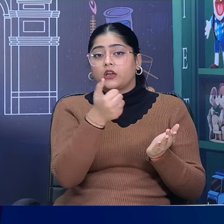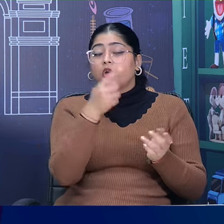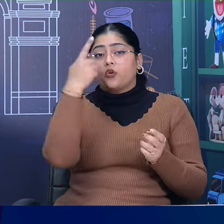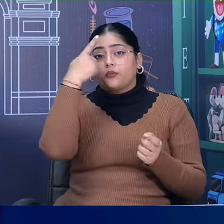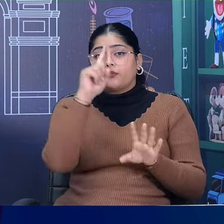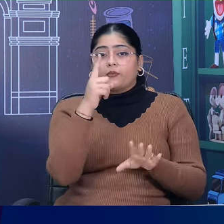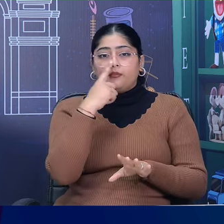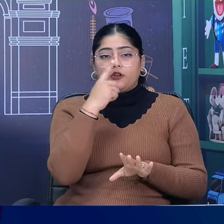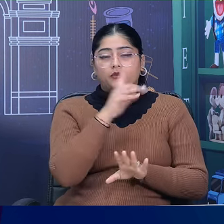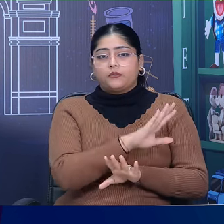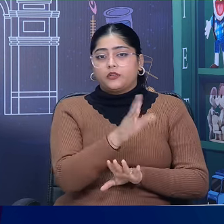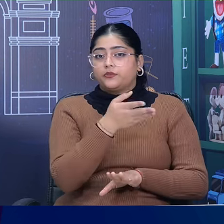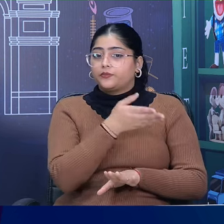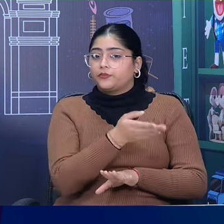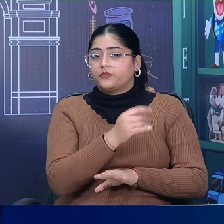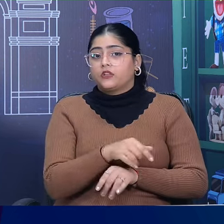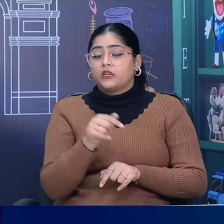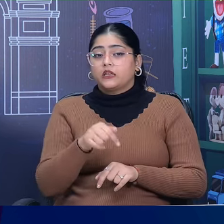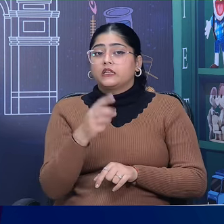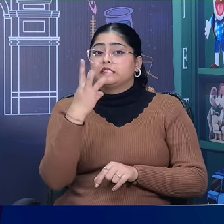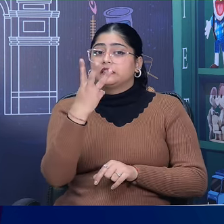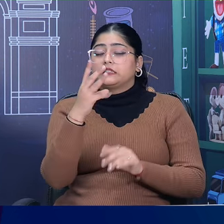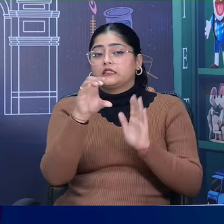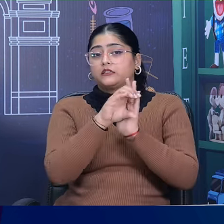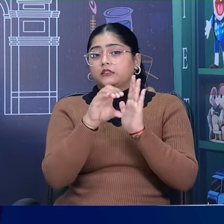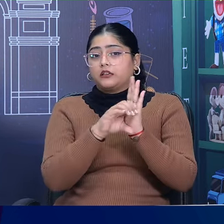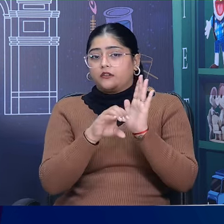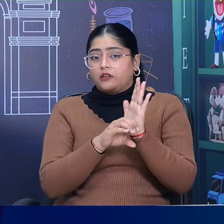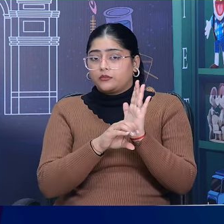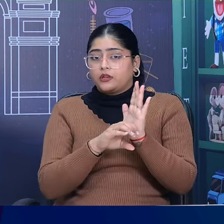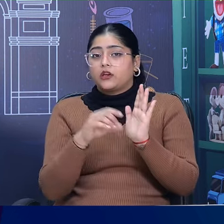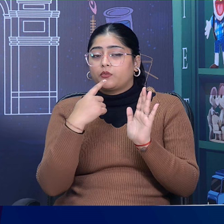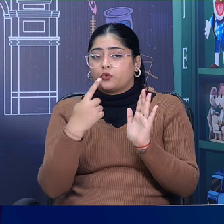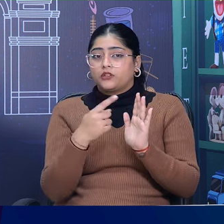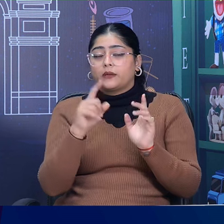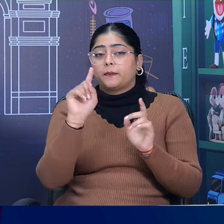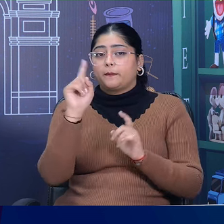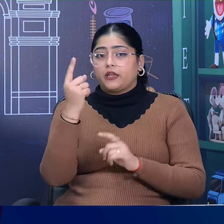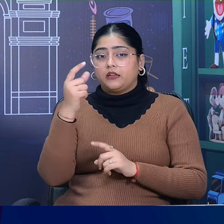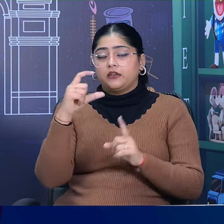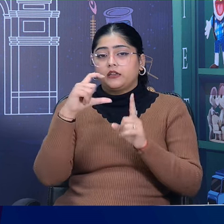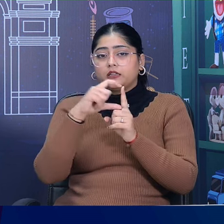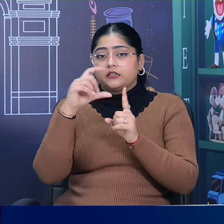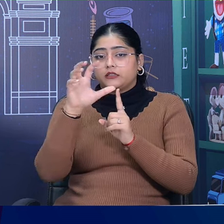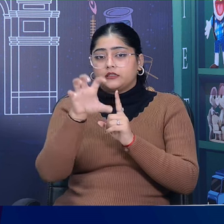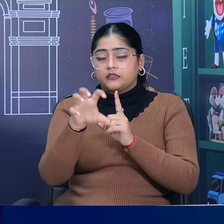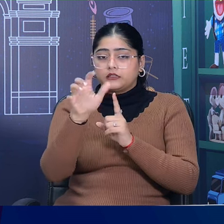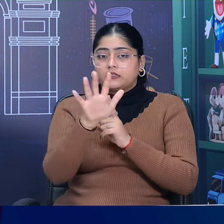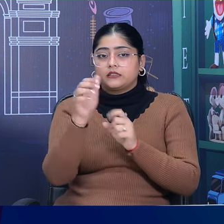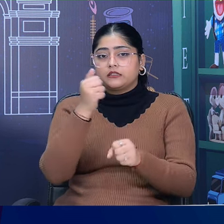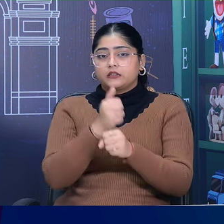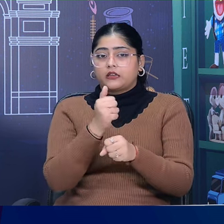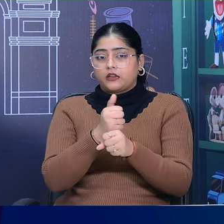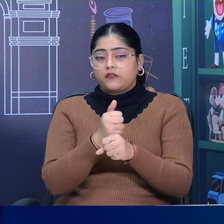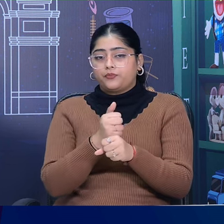तीन लेवल में हम इस गांव की जो गवर्नमेंट होती है इसको बांटते हैं डिस्ट्रिक्ट जो डिस्ट्रिक्ट लेवल है जिसको कि हम जिला परिषद भी कहते हैं तो